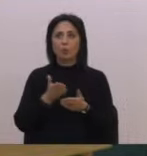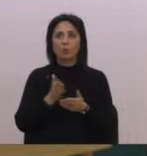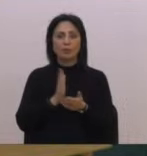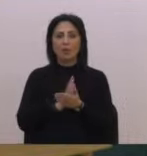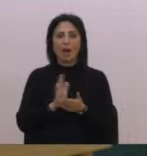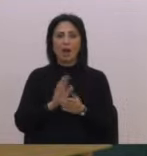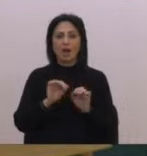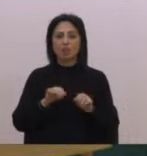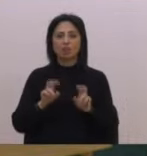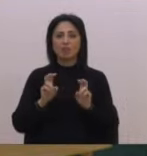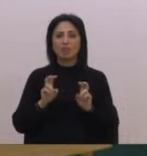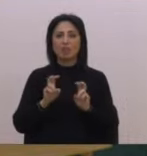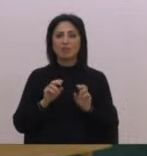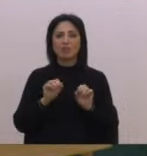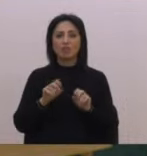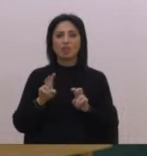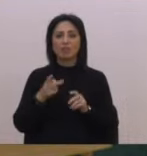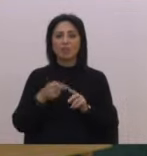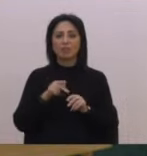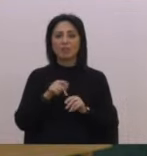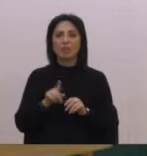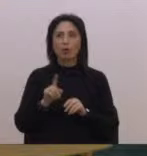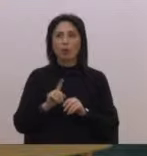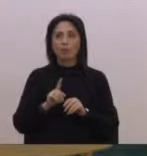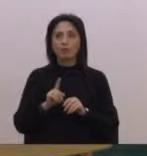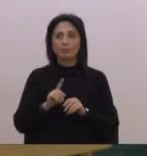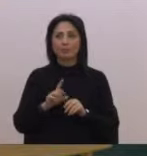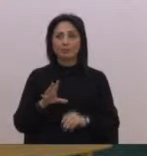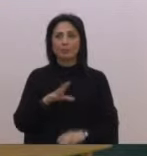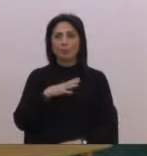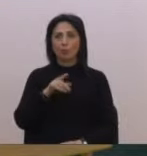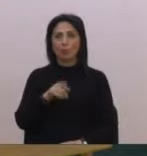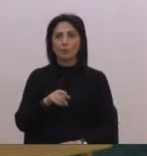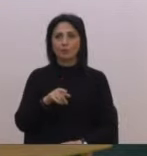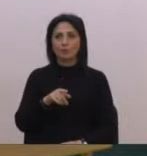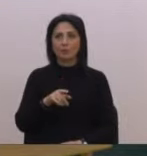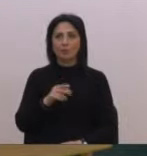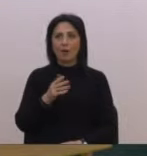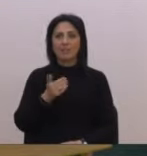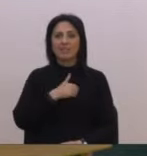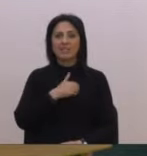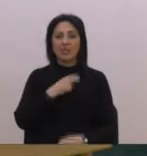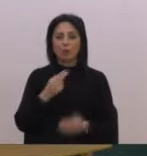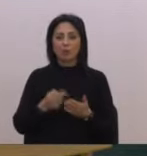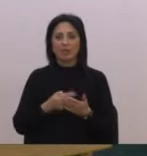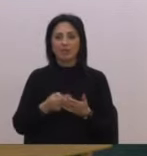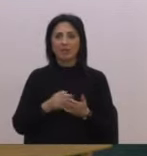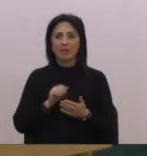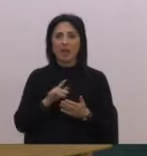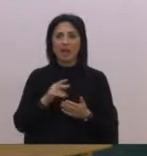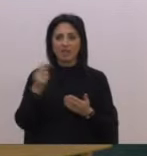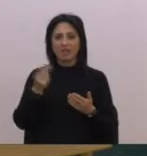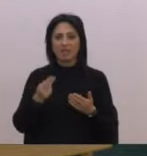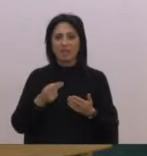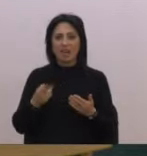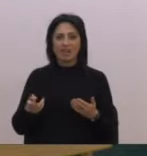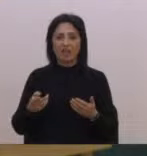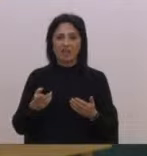აქვთ შესაძლებლობა იმისი, რომ ჰქონდეთ სასურველი წიგნი ან სახატავი